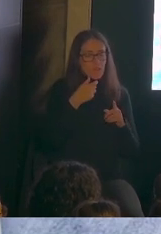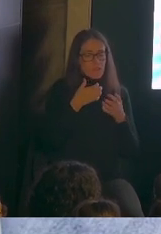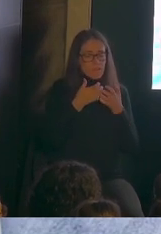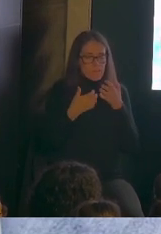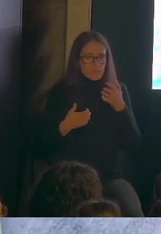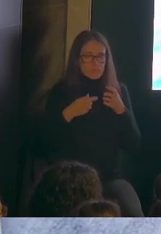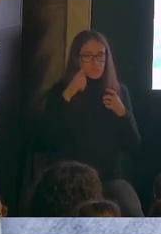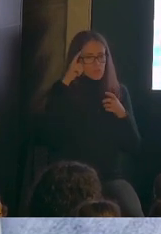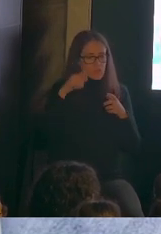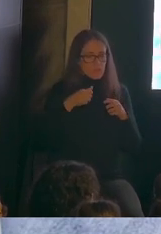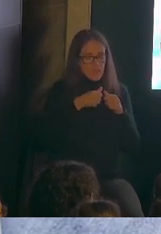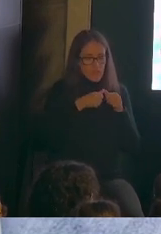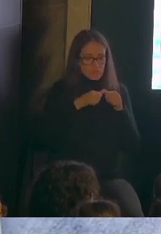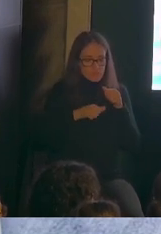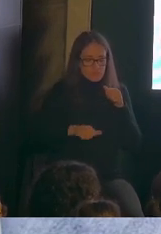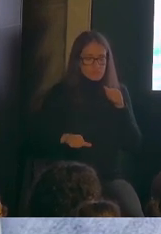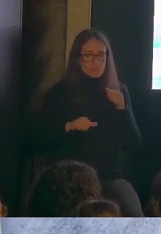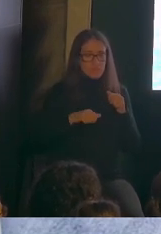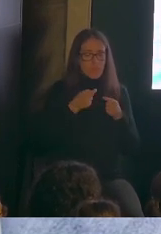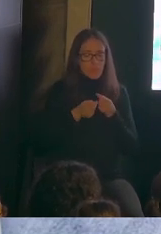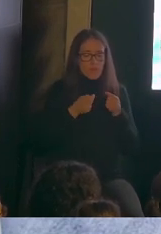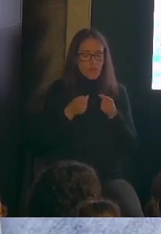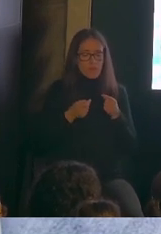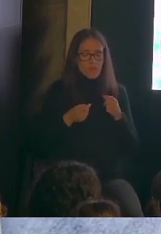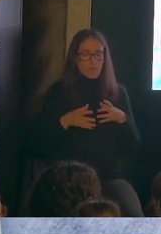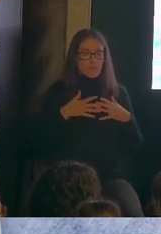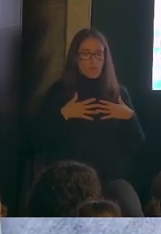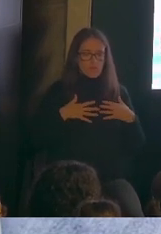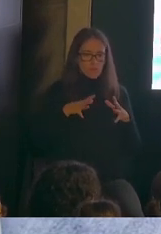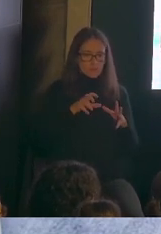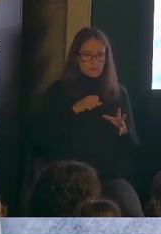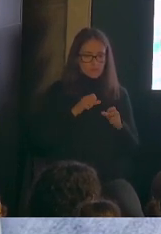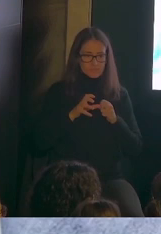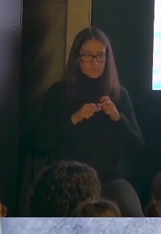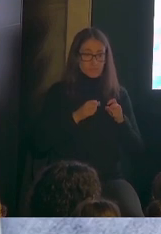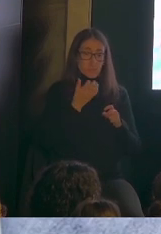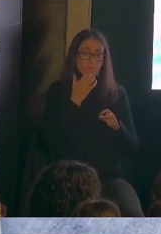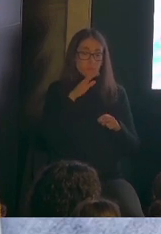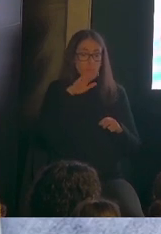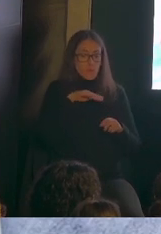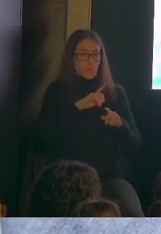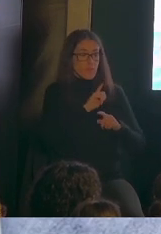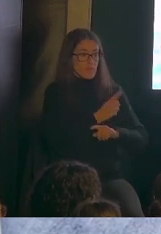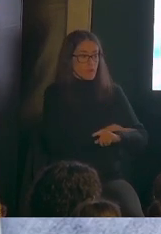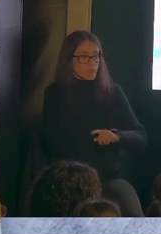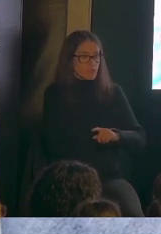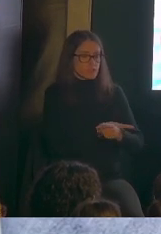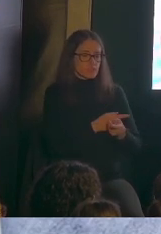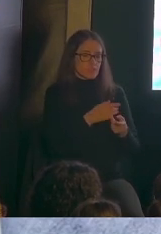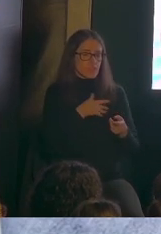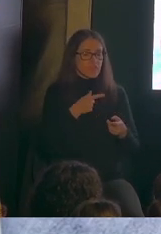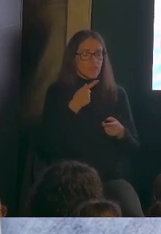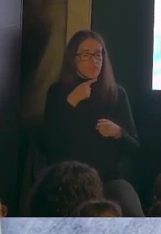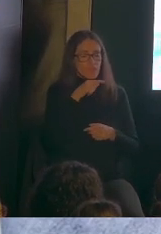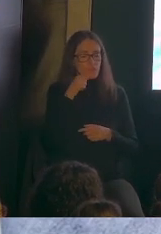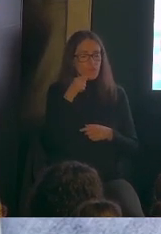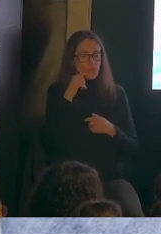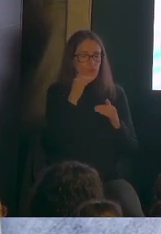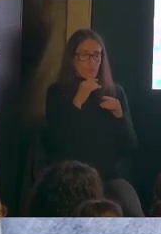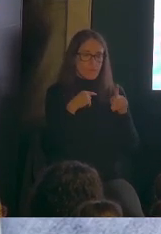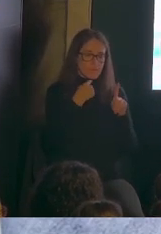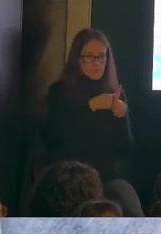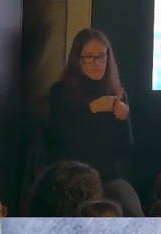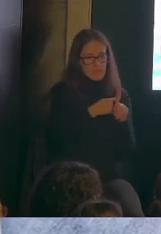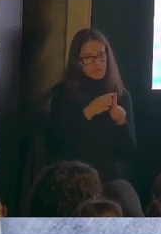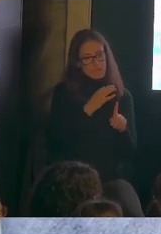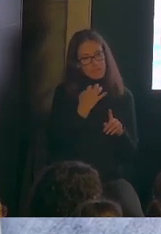molt interessant per tema d'esportistes, etc. I la dolçor és la meitat que el sucre. I després la lulosa, que